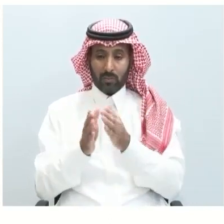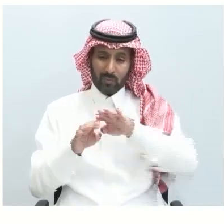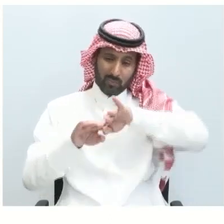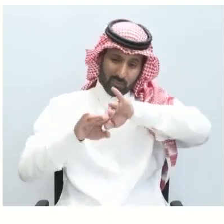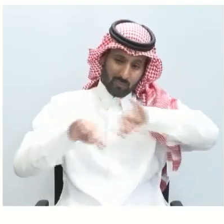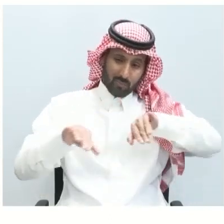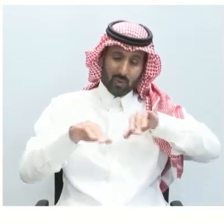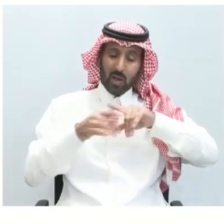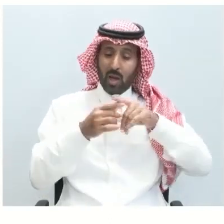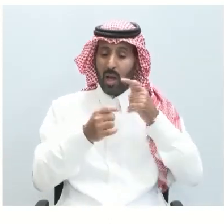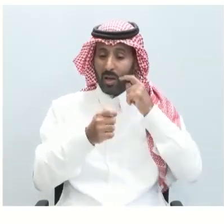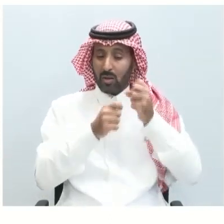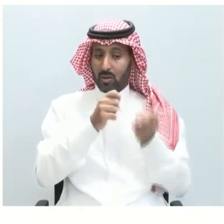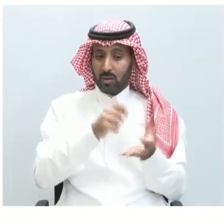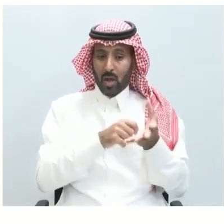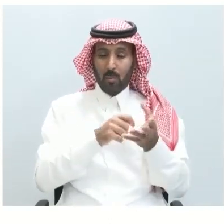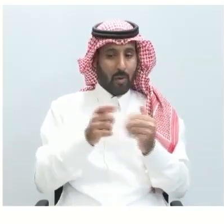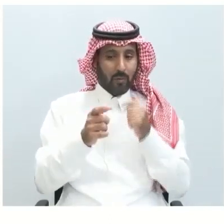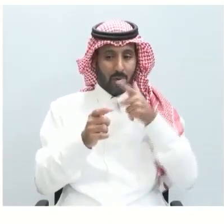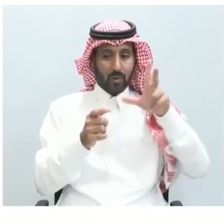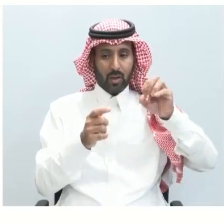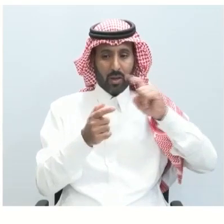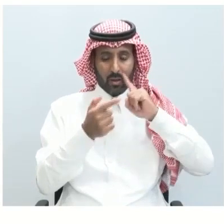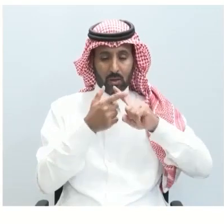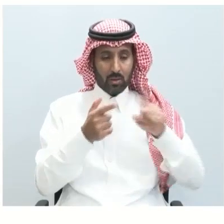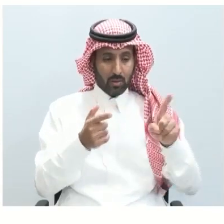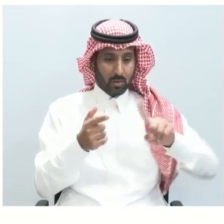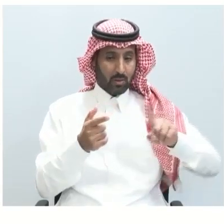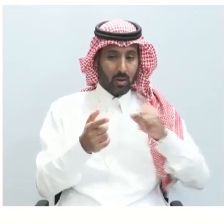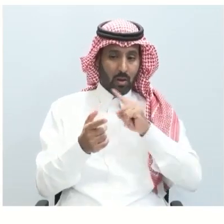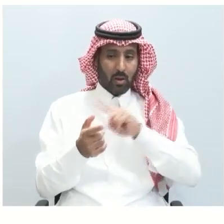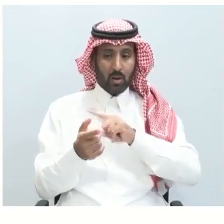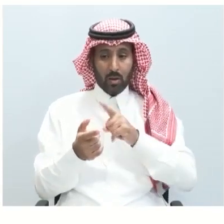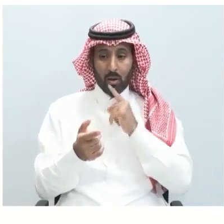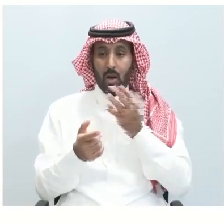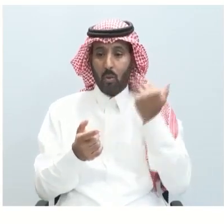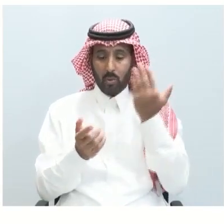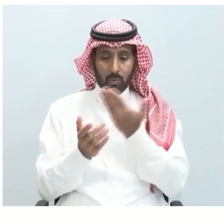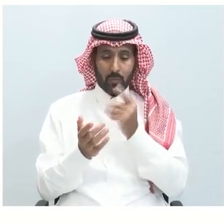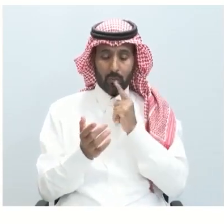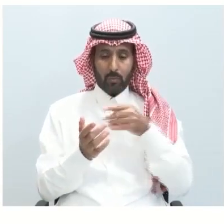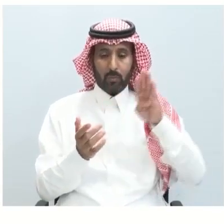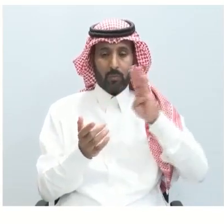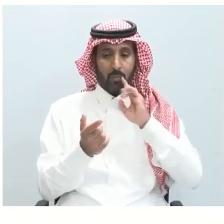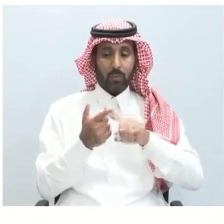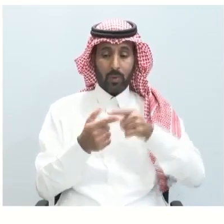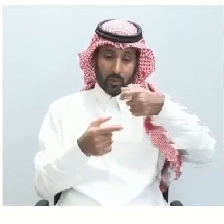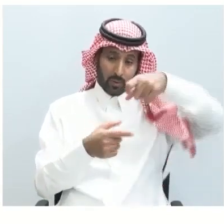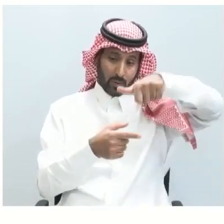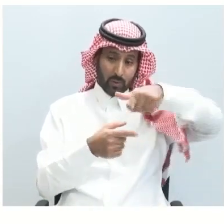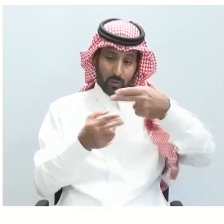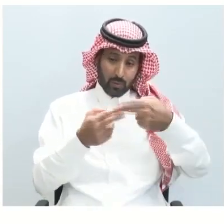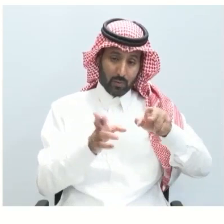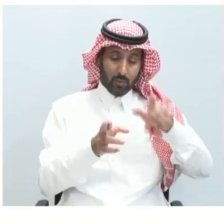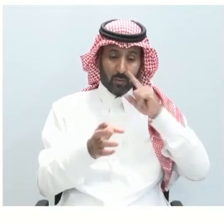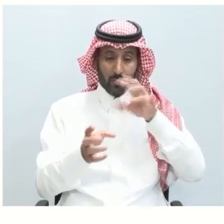المشع في الدورق اليسار لاحظ ايضا قراءه العداد هذا ما طبقناه قبل قليل في بي عندما قمنا بفتح المحبس